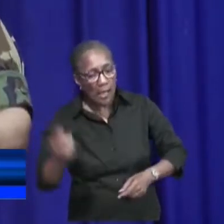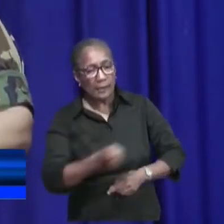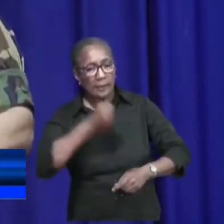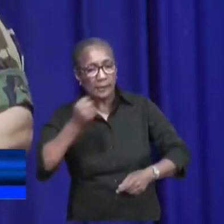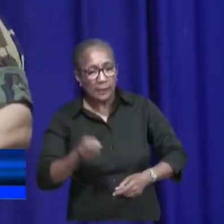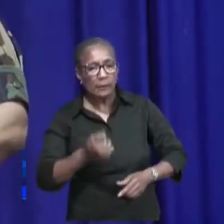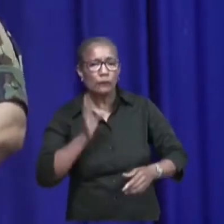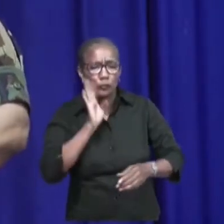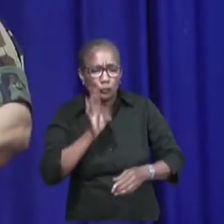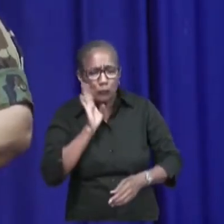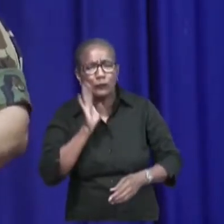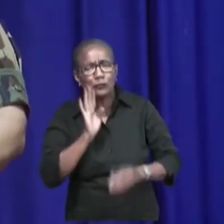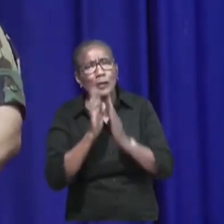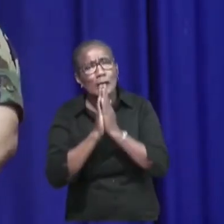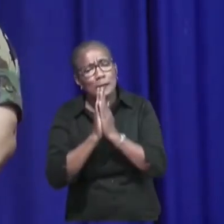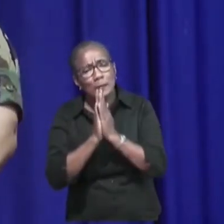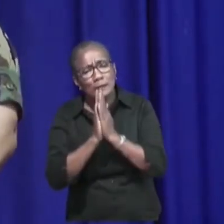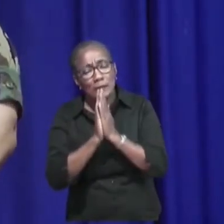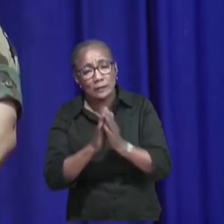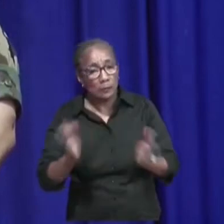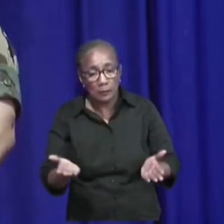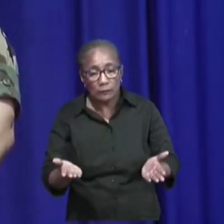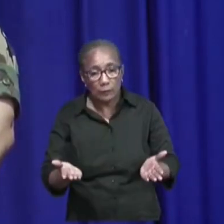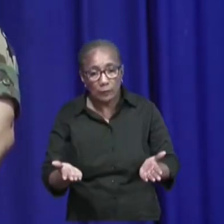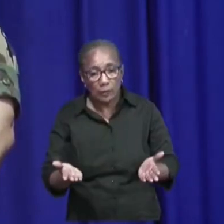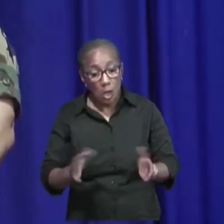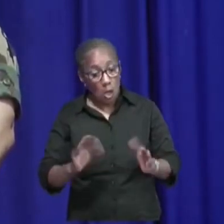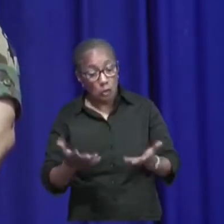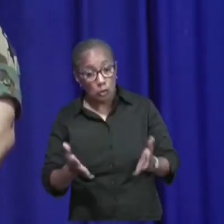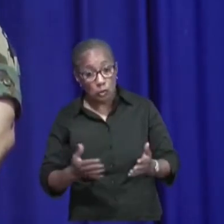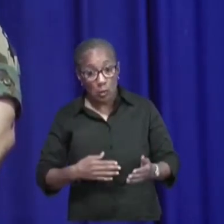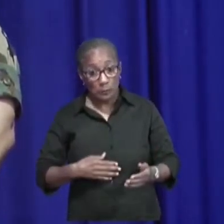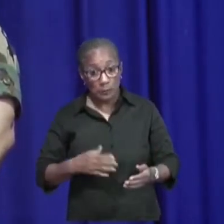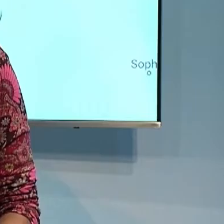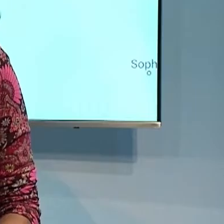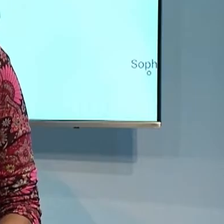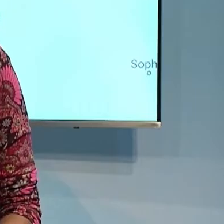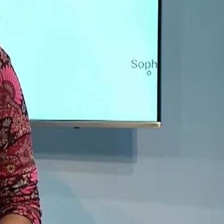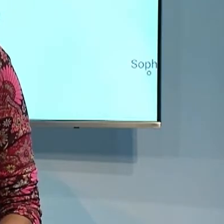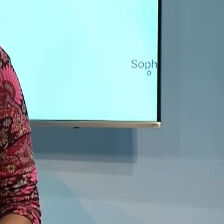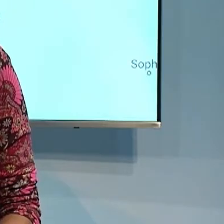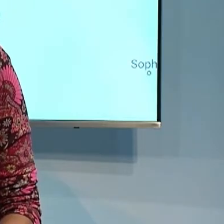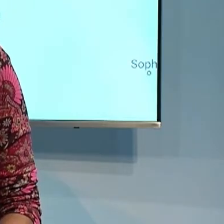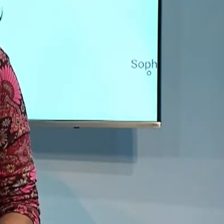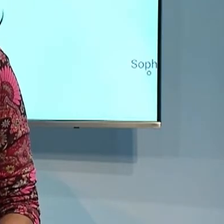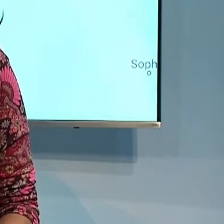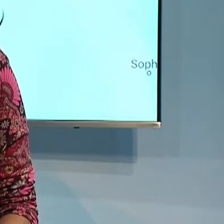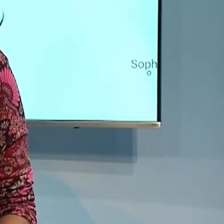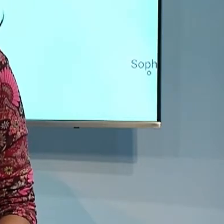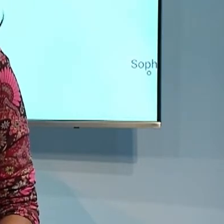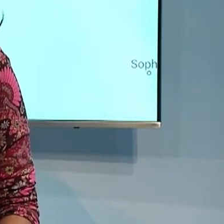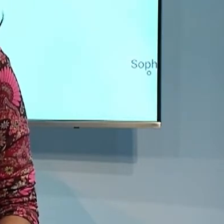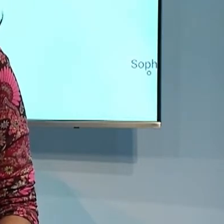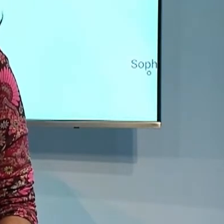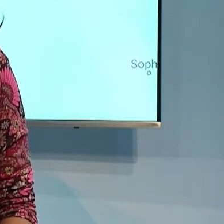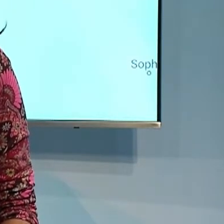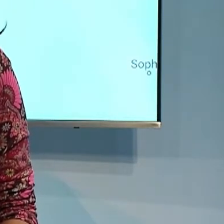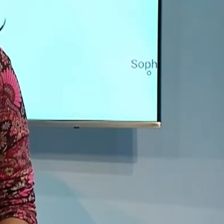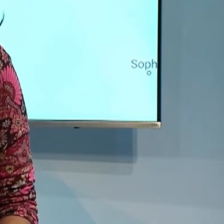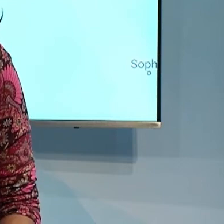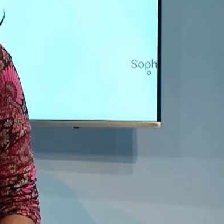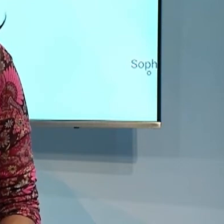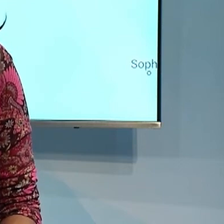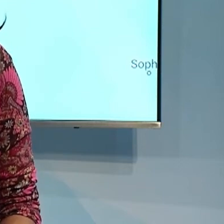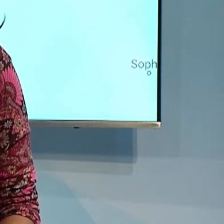een gebedel en alsjeblieft, alsjeblieft en noem het maar op. Soms versta ik geen Frans. Dat was luitenant-kolonel Jerry Slijngaard